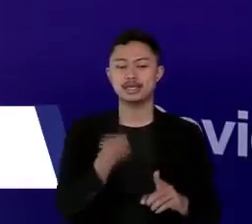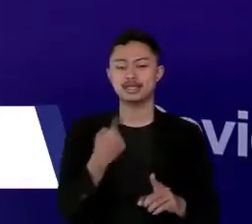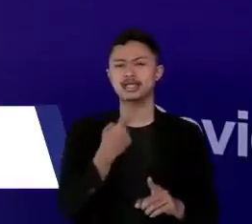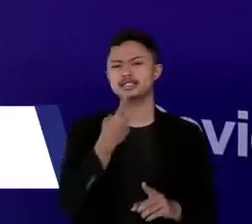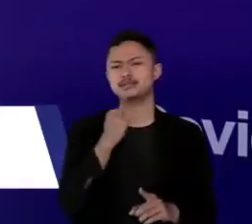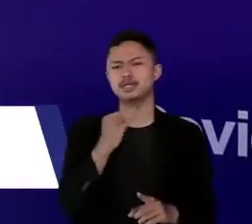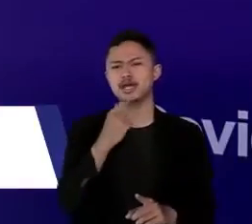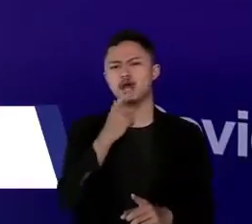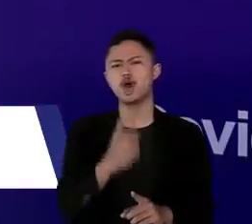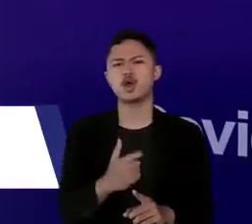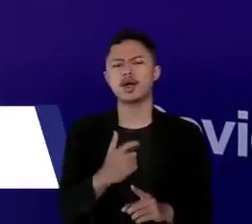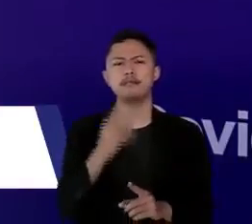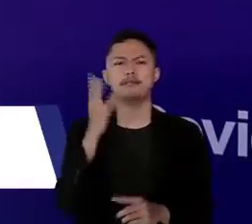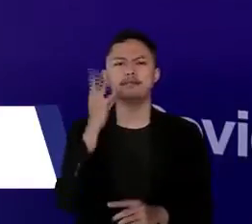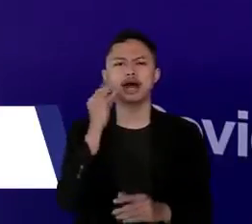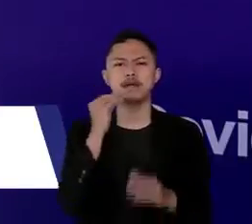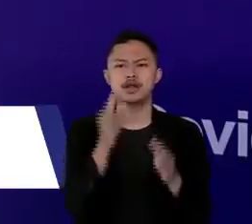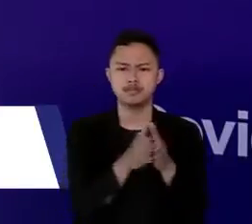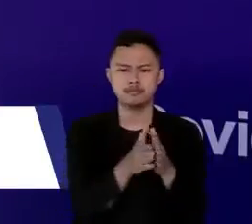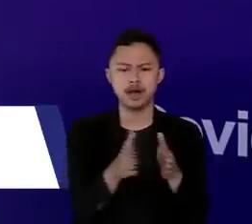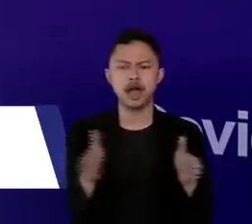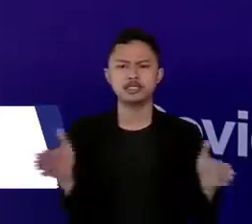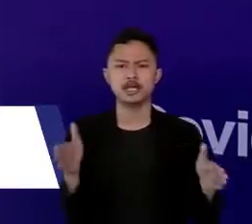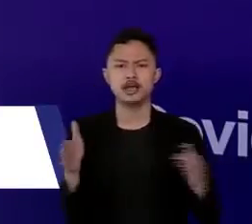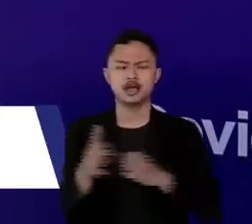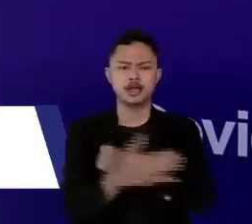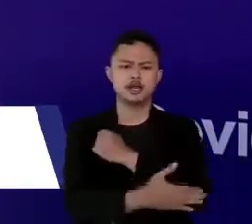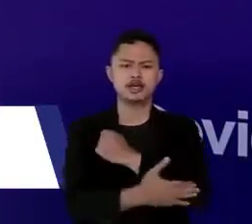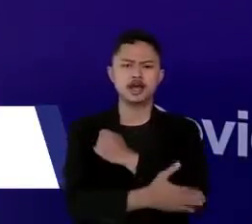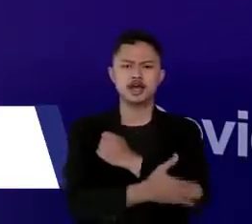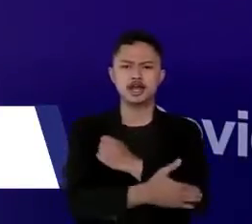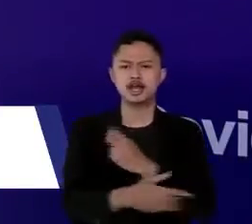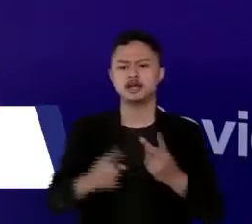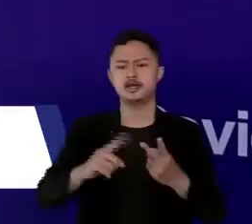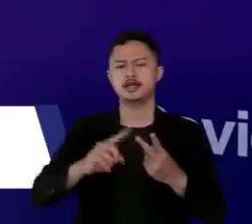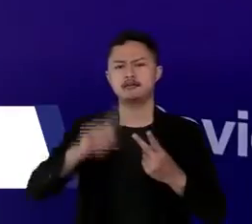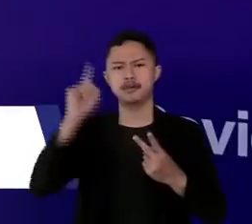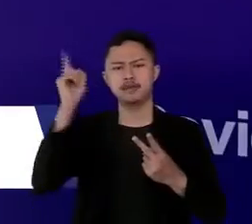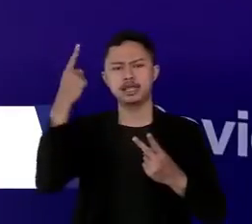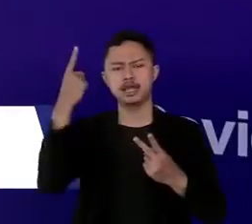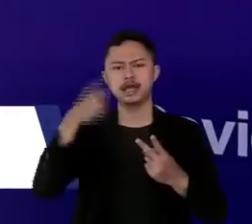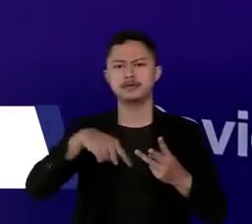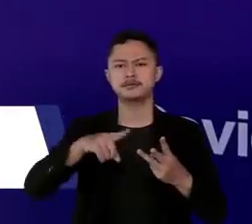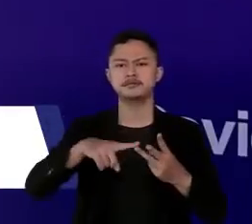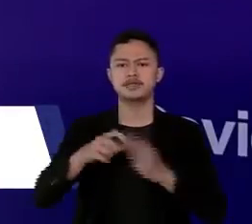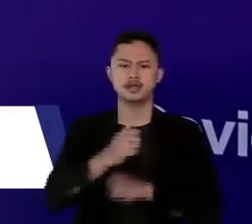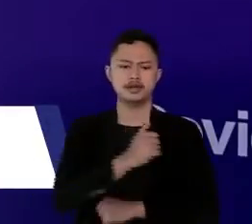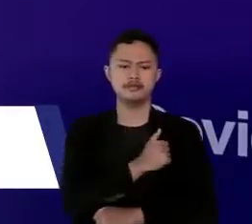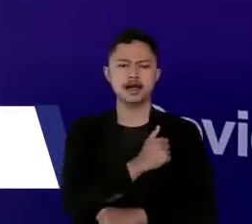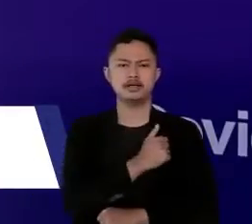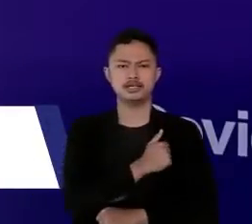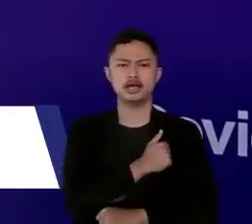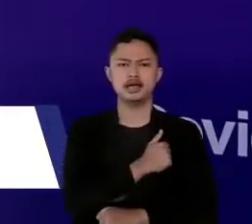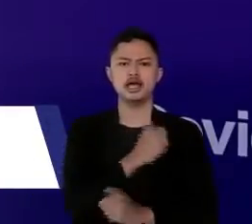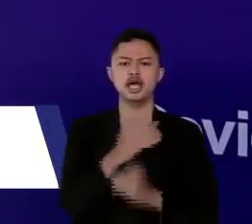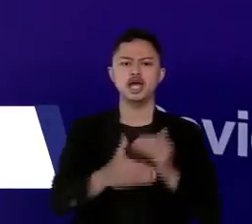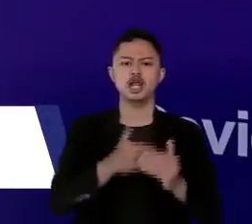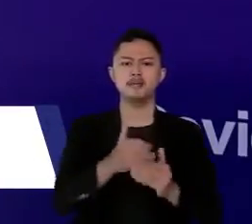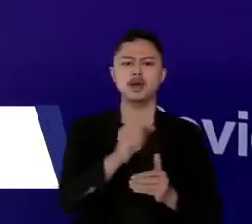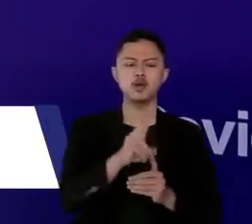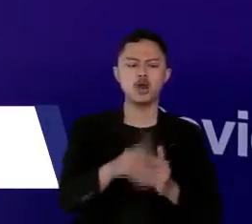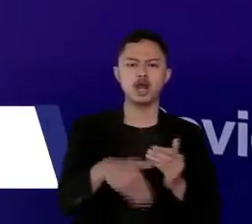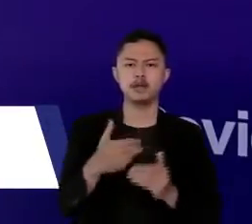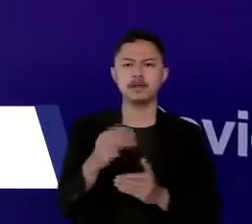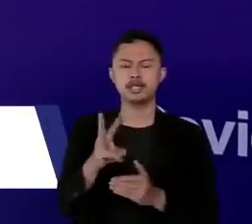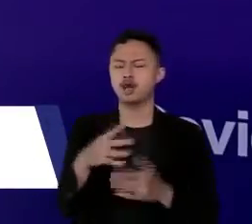sudah cukup panjang perjalanannya negara pemerintah kita bangsa kita mengalami gelombang kedua dan